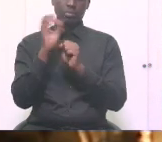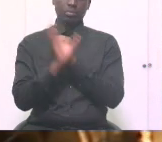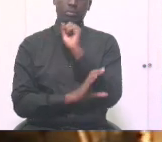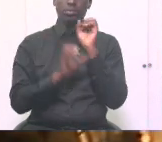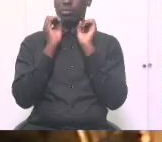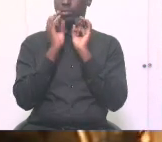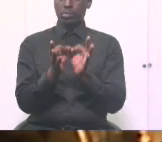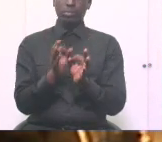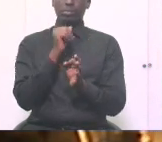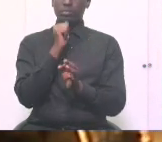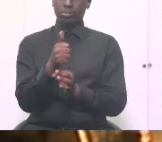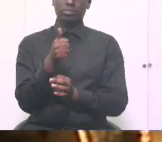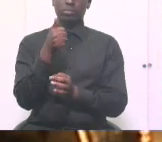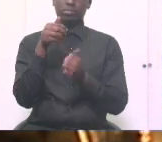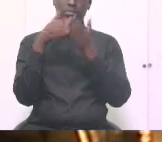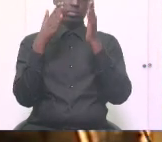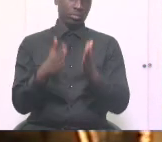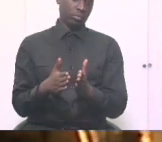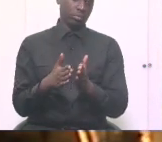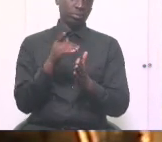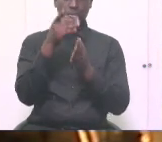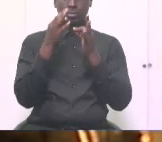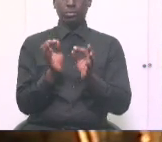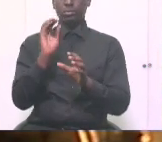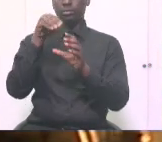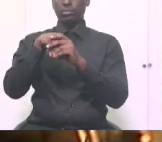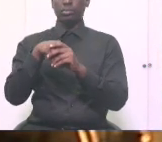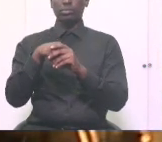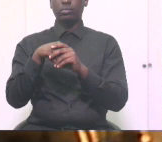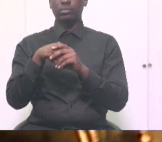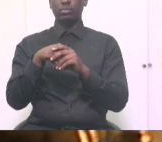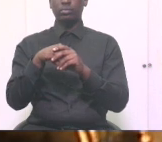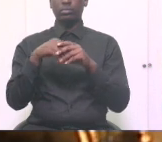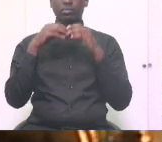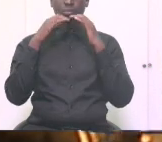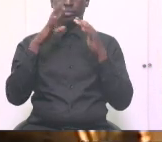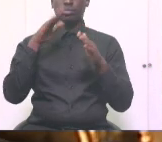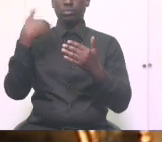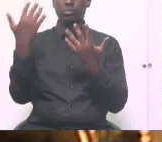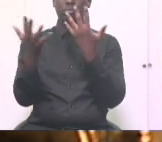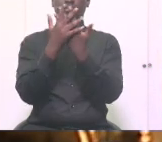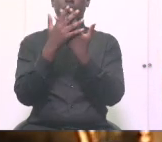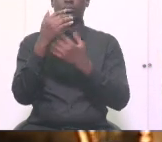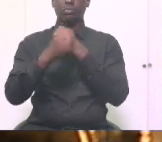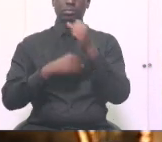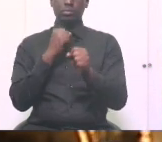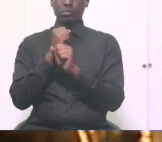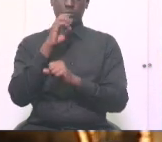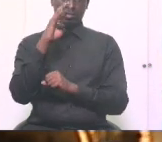nubwo atabari umuyobozi. Ibyo ni ibyari bikubiye mu bujurire yatanze nyuma yo gukatirwa gufungwa imyaka